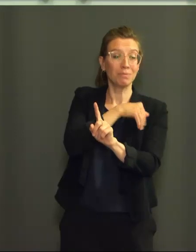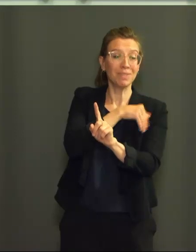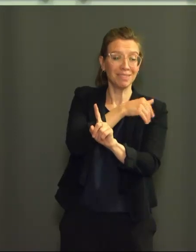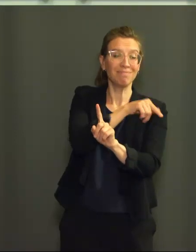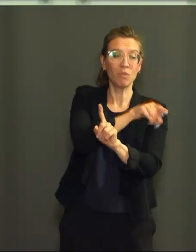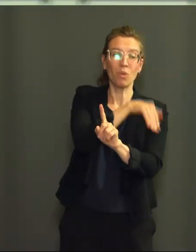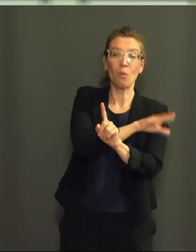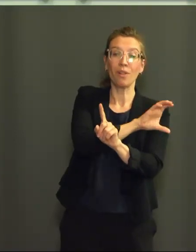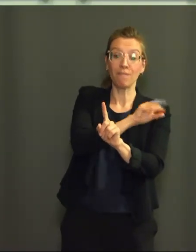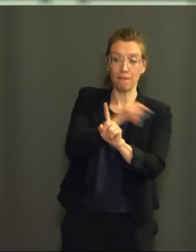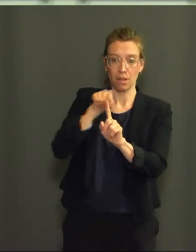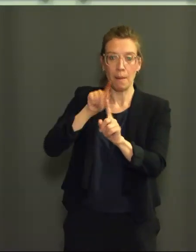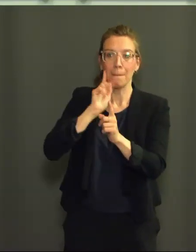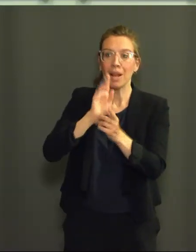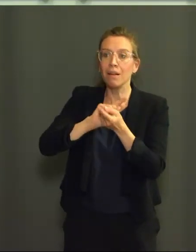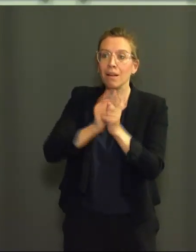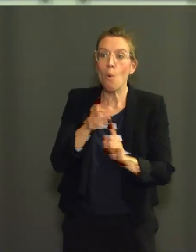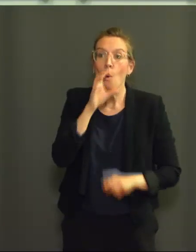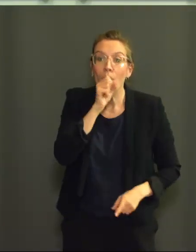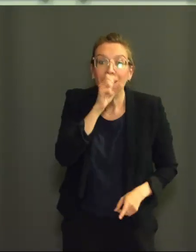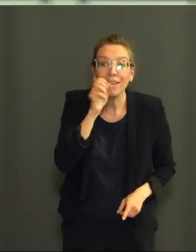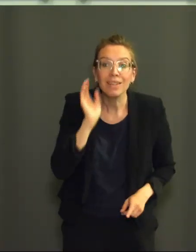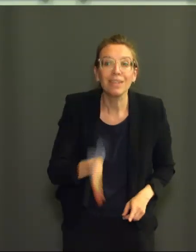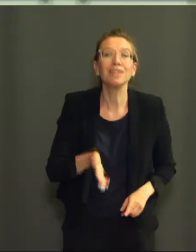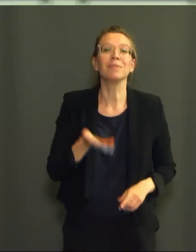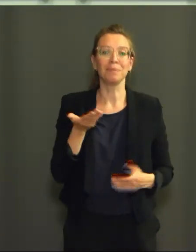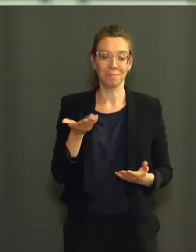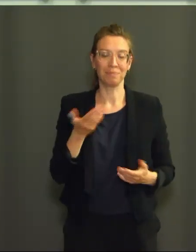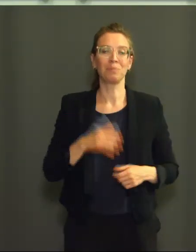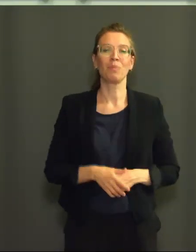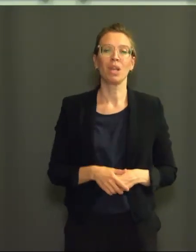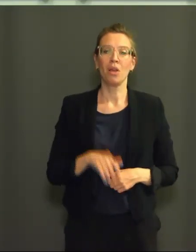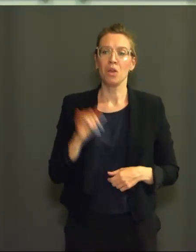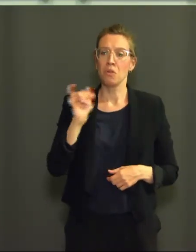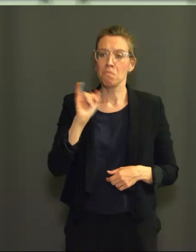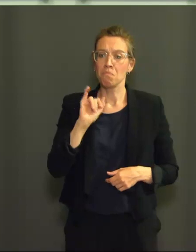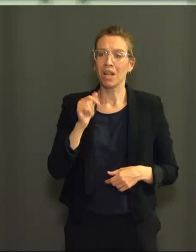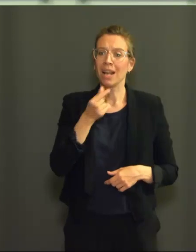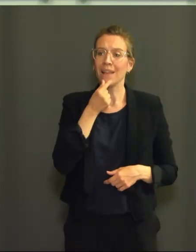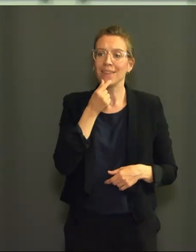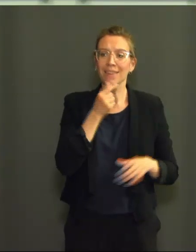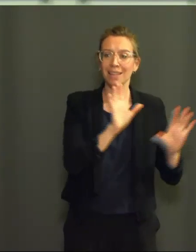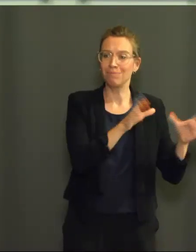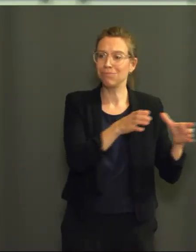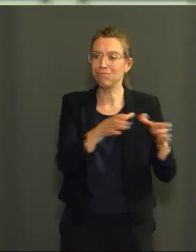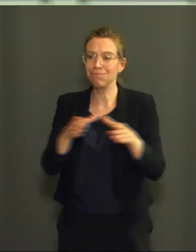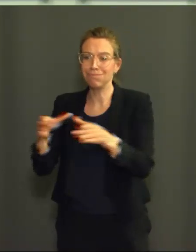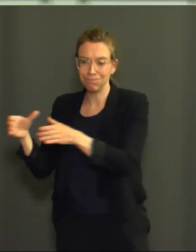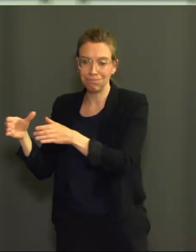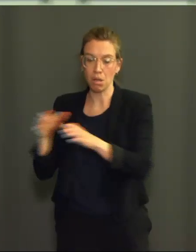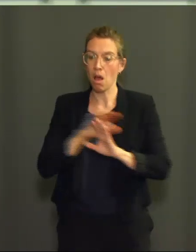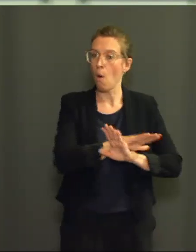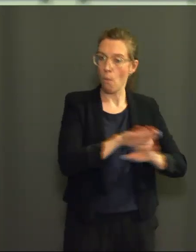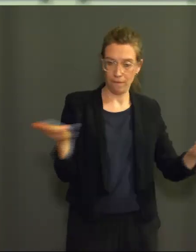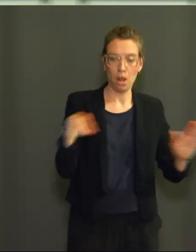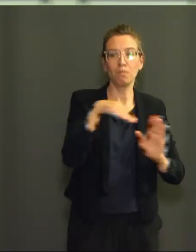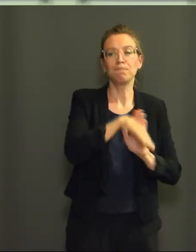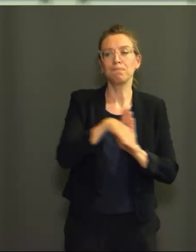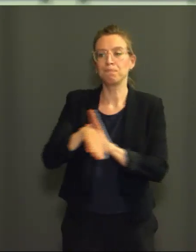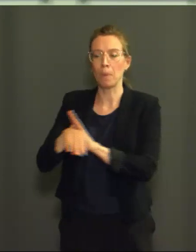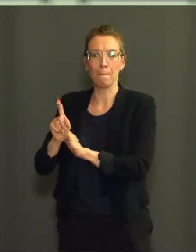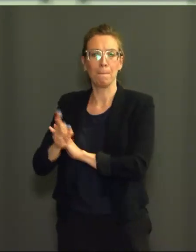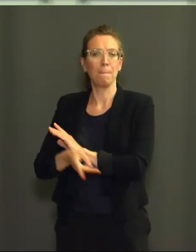zijn verantwoordelijk voor 1 op 5 van de nieuwe besmettingen. En de helft van alle besmettingen vindt plaats bij mensen